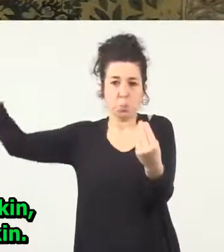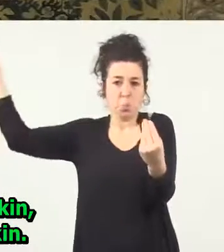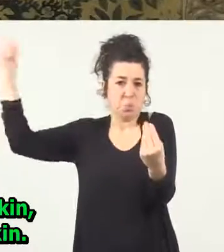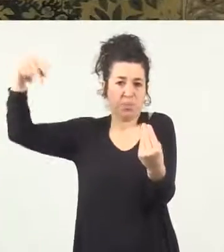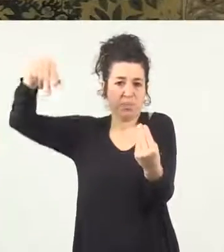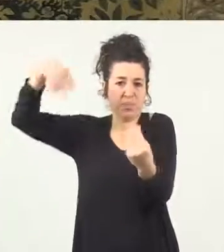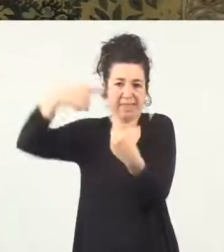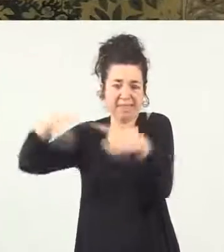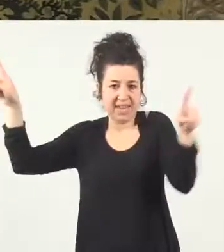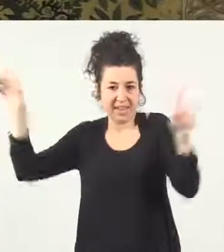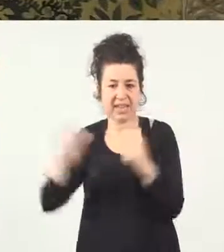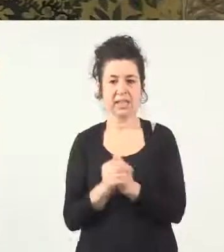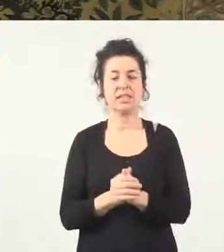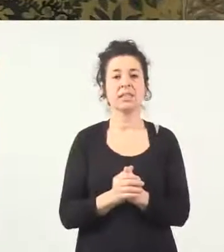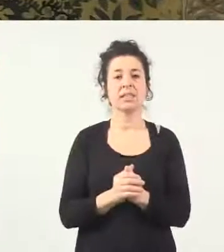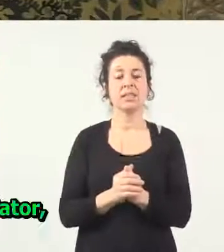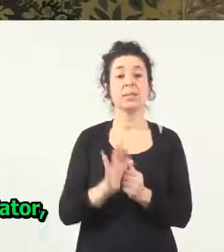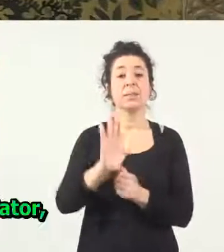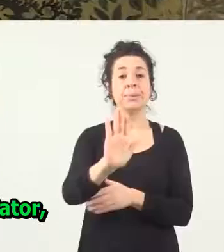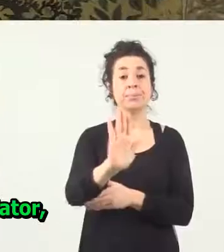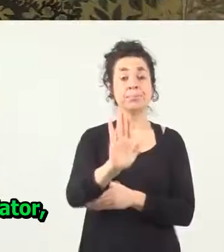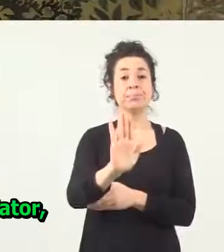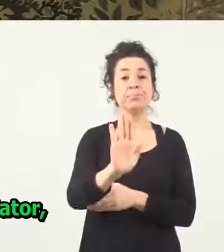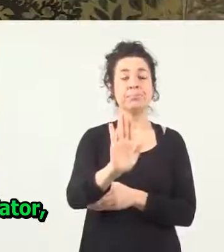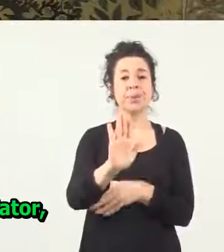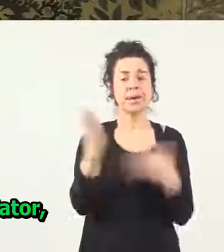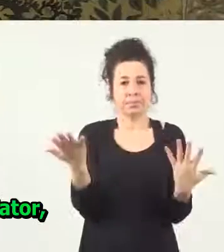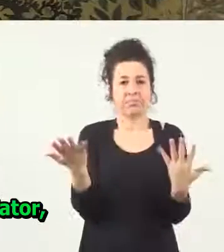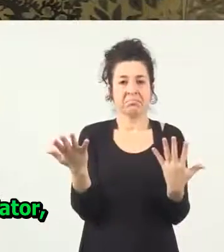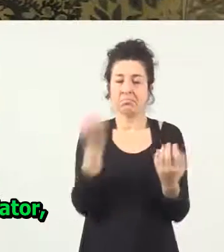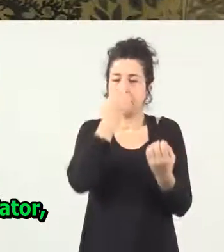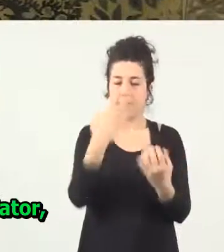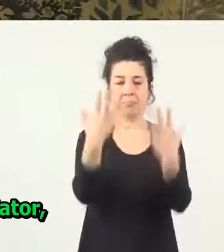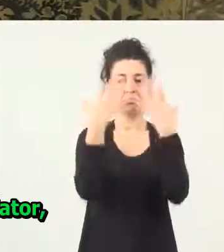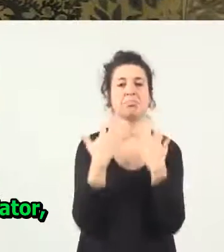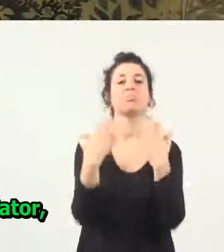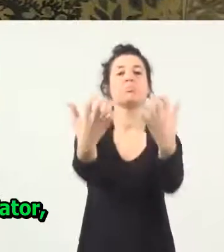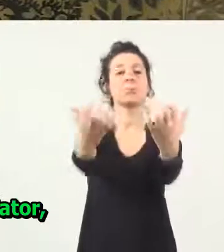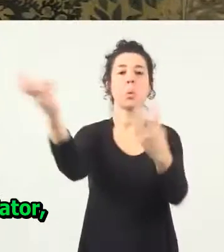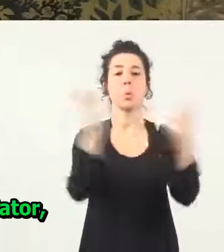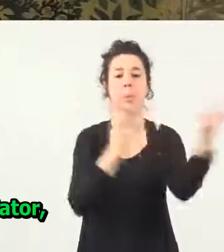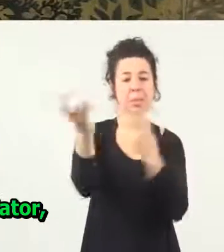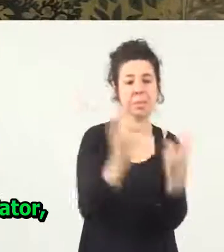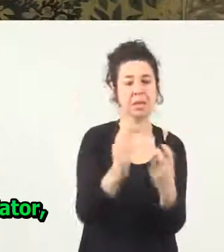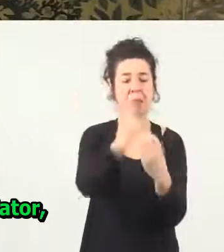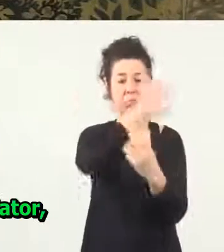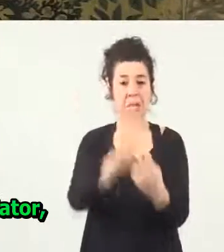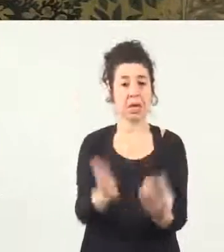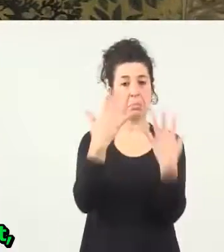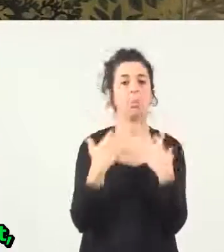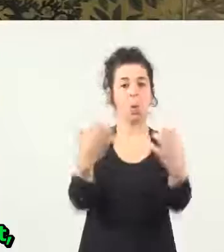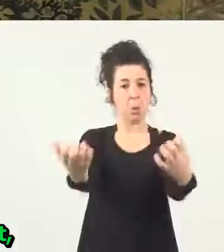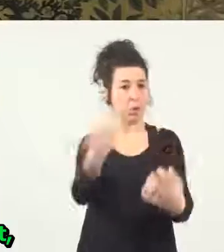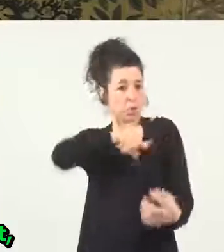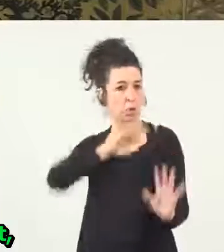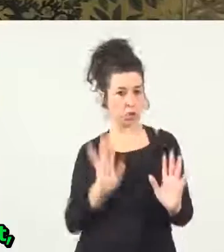beste jardunaldiekin. Baina, klaro, orduan, jendea dator, publikoa dator, eta publikoa badirudi, gugeu,